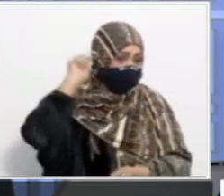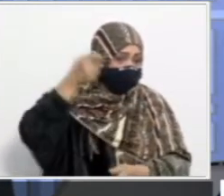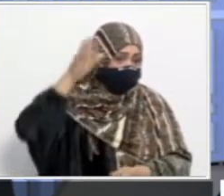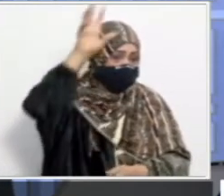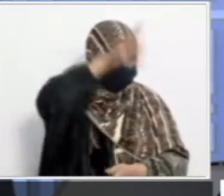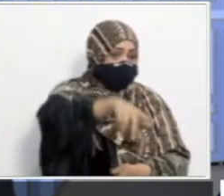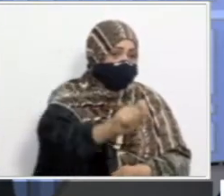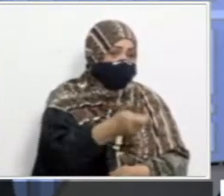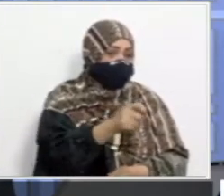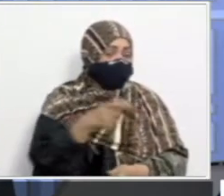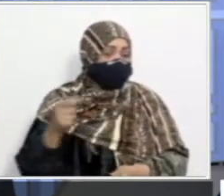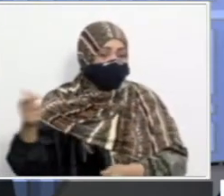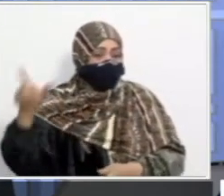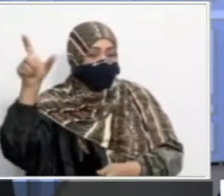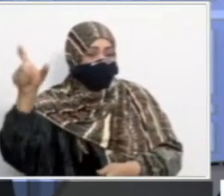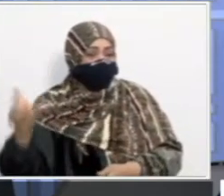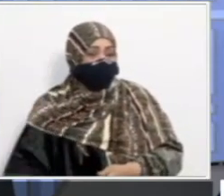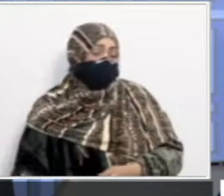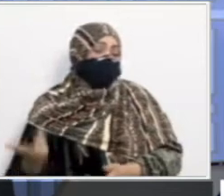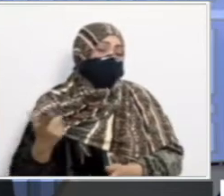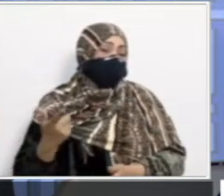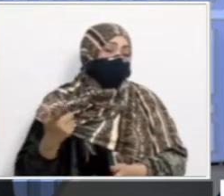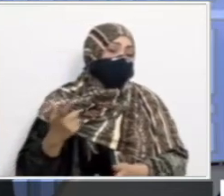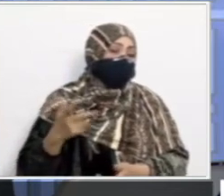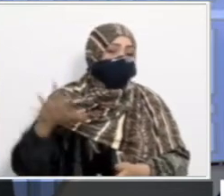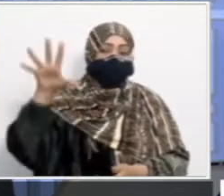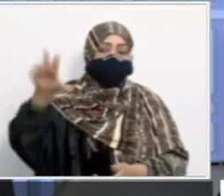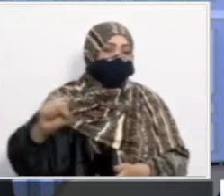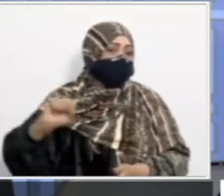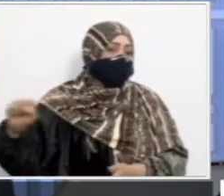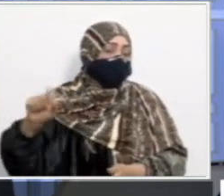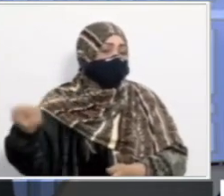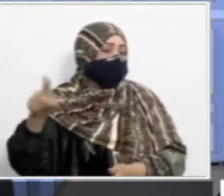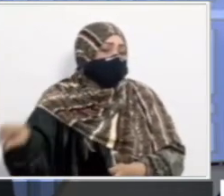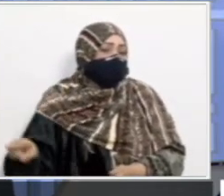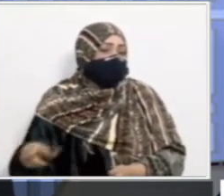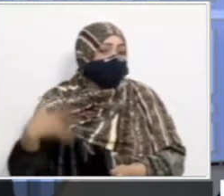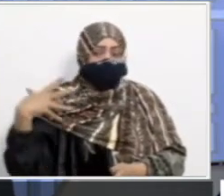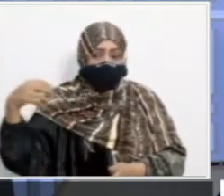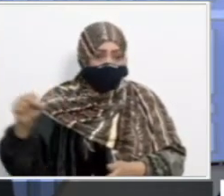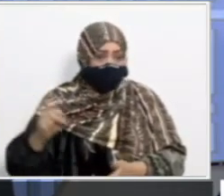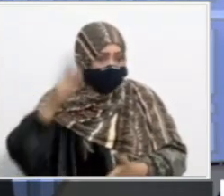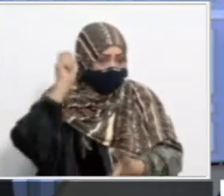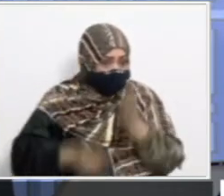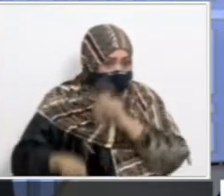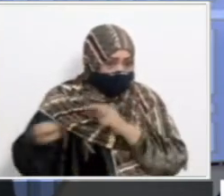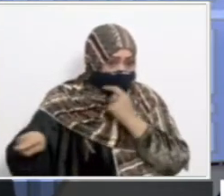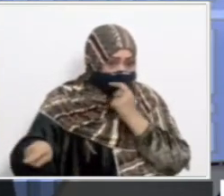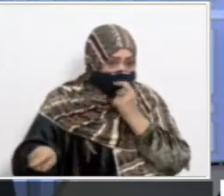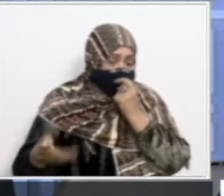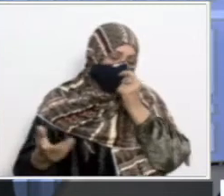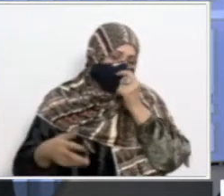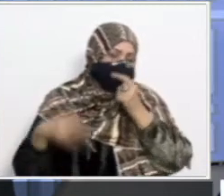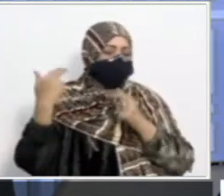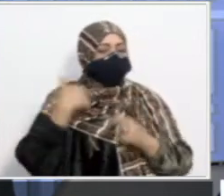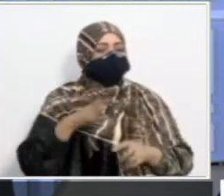غاصب يعني من شخص لا يملكها. وأما بالنسبة لحكم الصلاة فيها فالصحيح أن الصلاة فيها صحيحة لكن